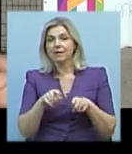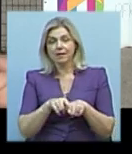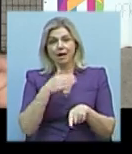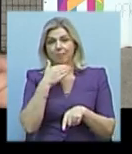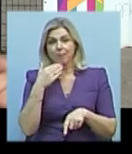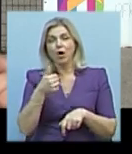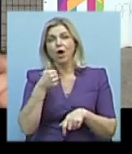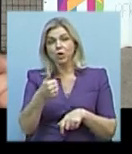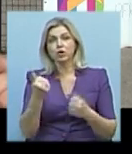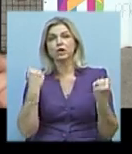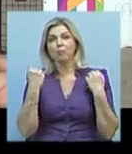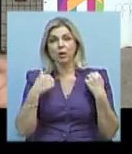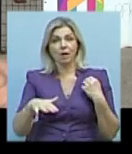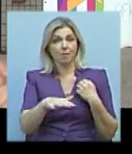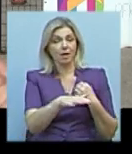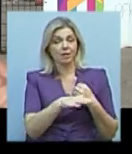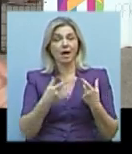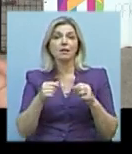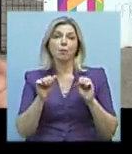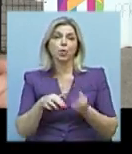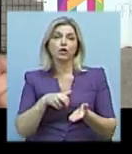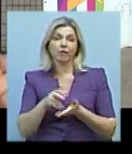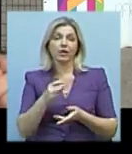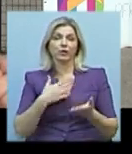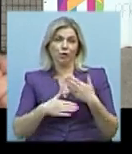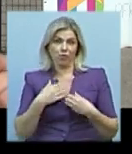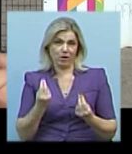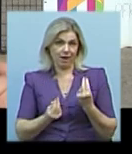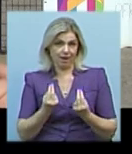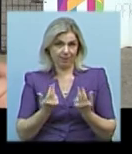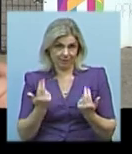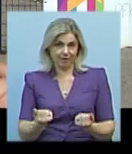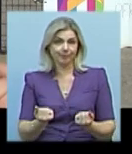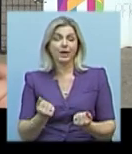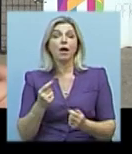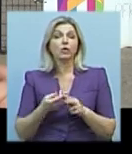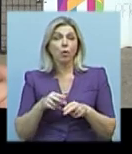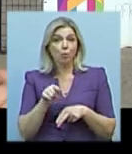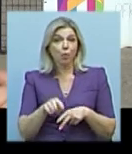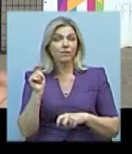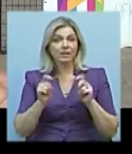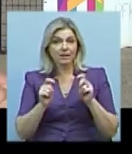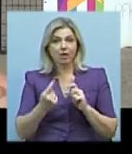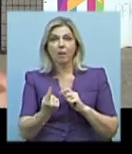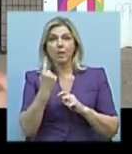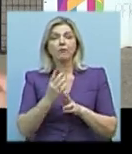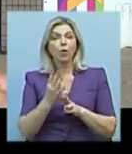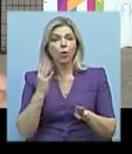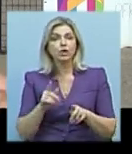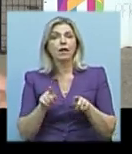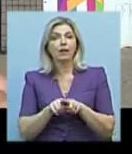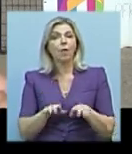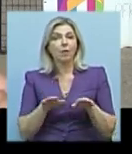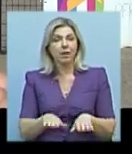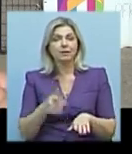хороших, якісних спортивних майданчиків, де можна вийти і з задоволенням пограти. Так. Ось тому фестиваль, у першу чергу, це таке місце,